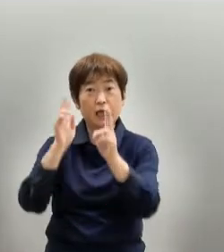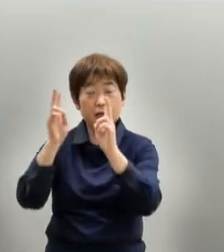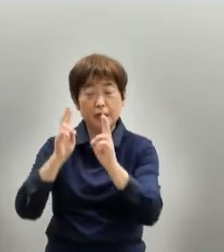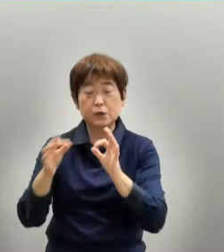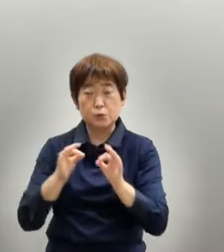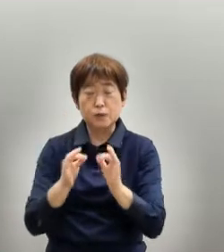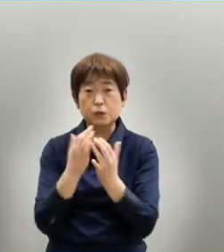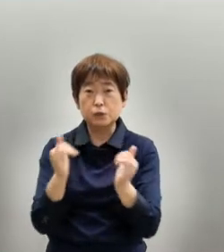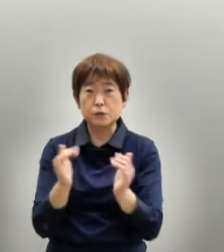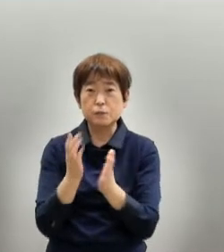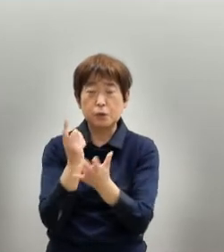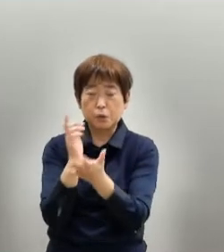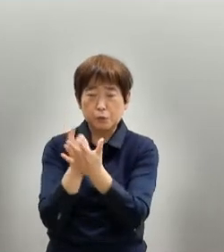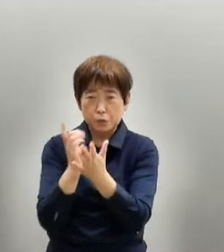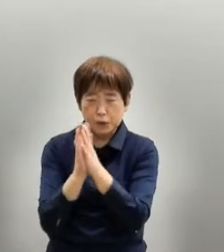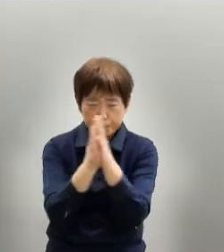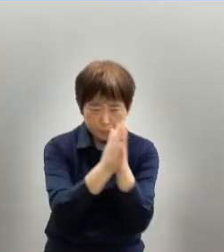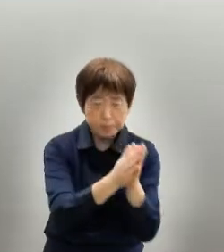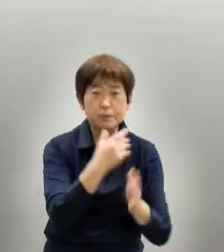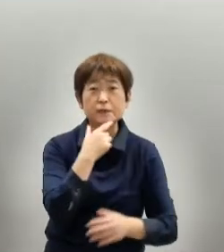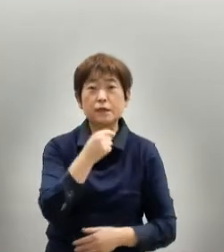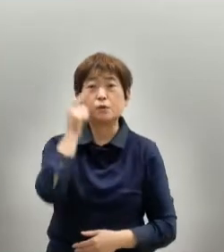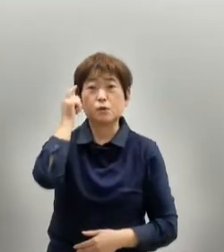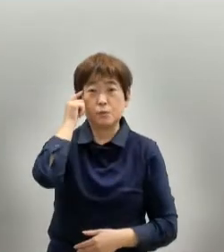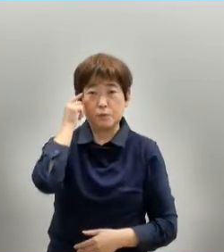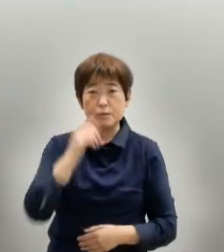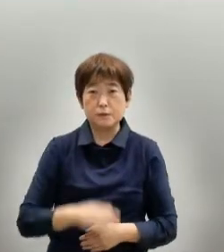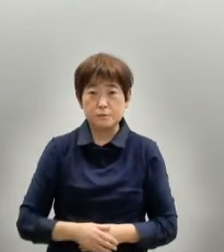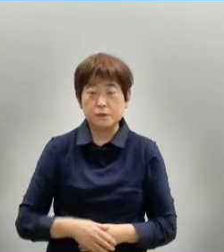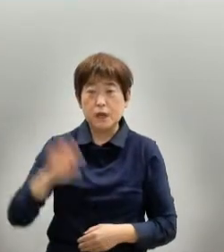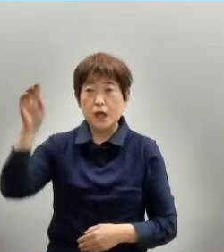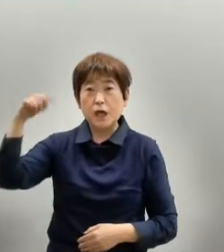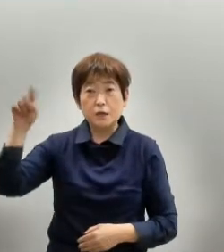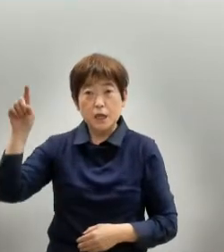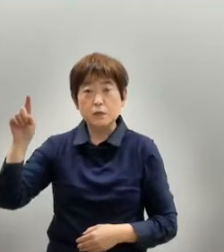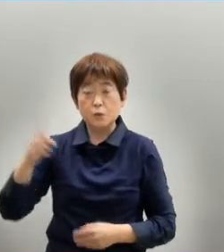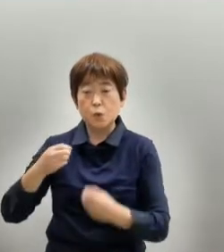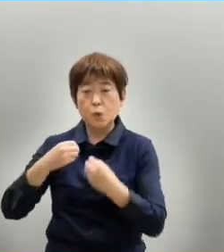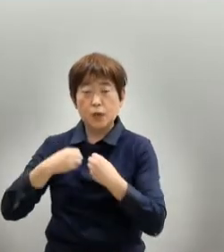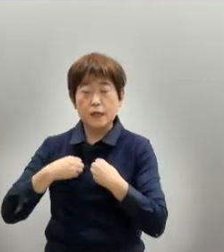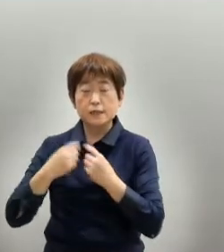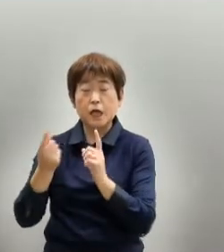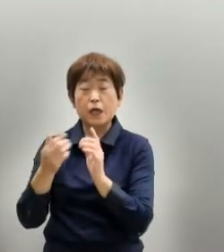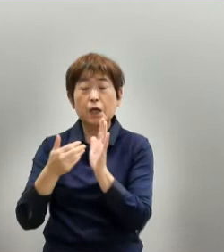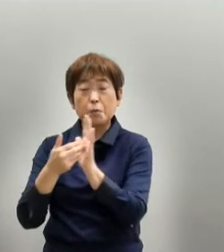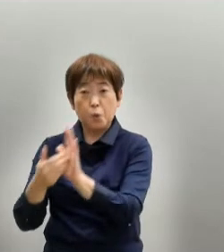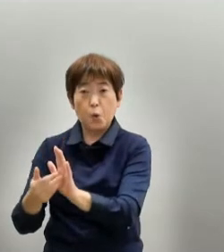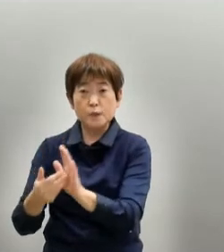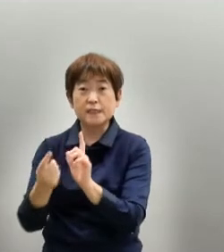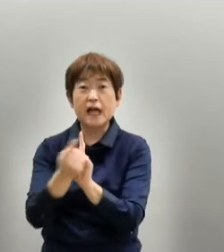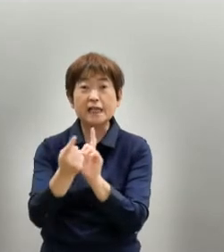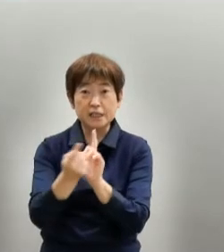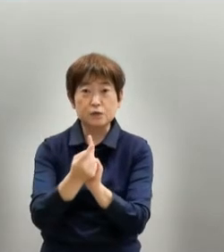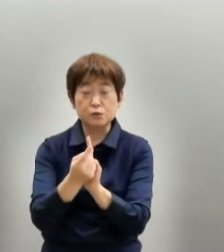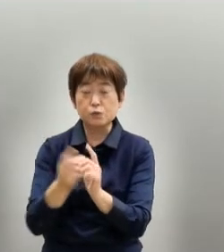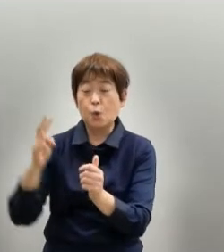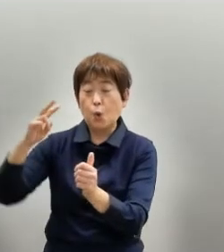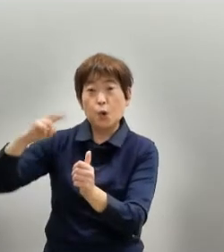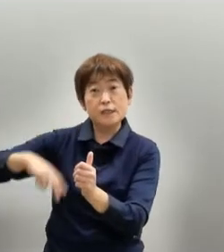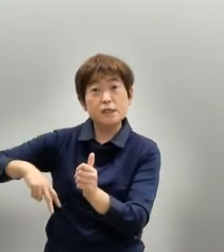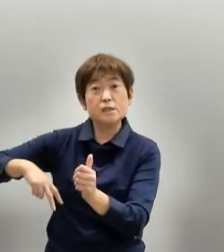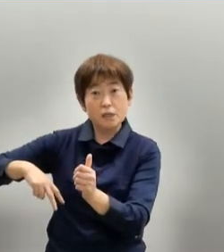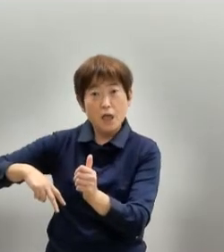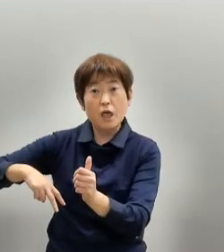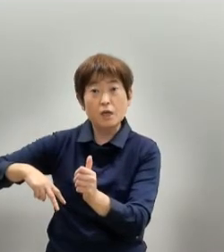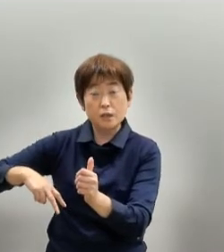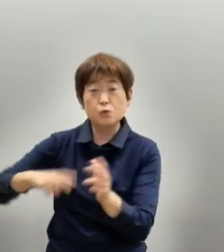けてまいります。また福島感染防止対策認定点ということで、県の認定の仕組みもございますので、こ